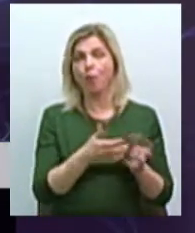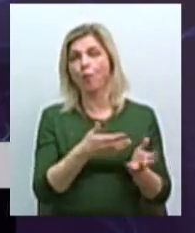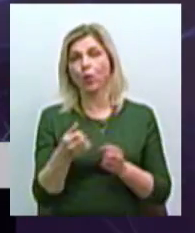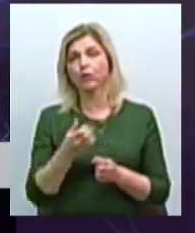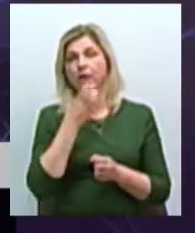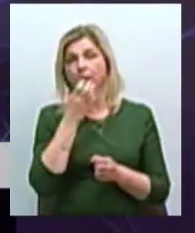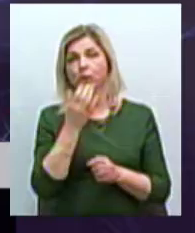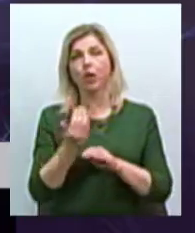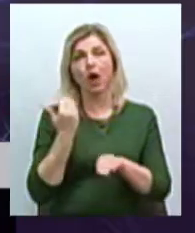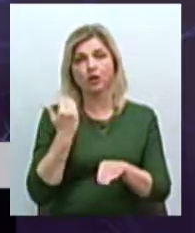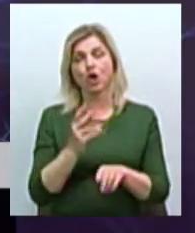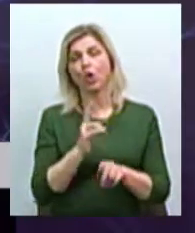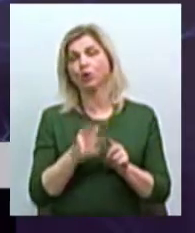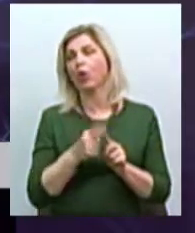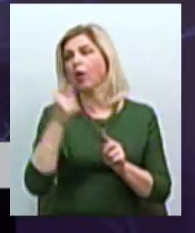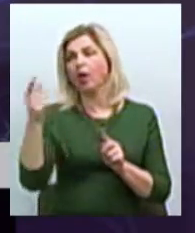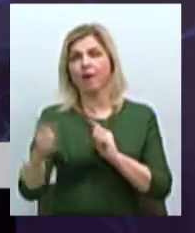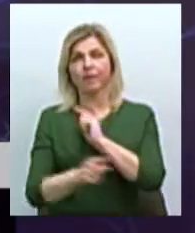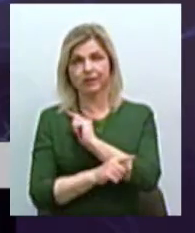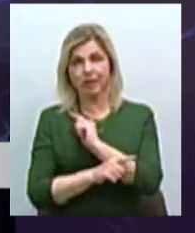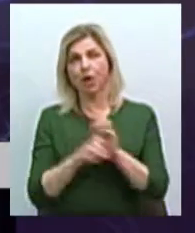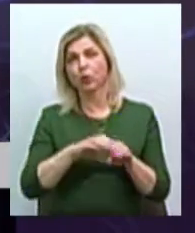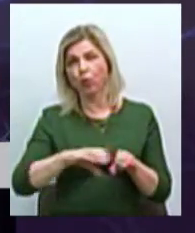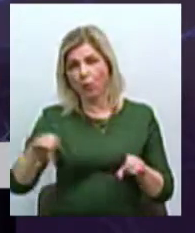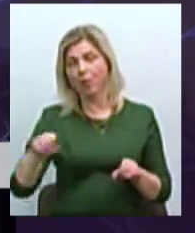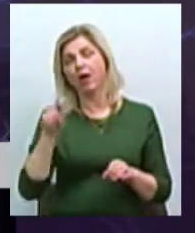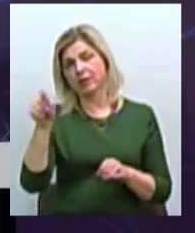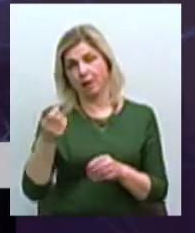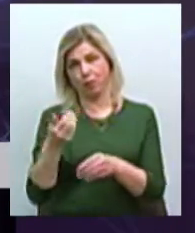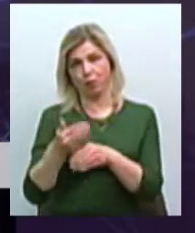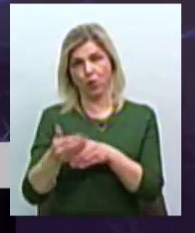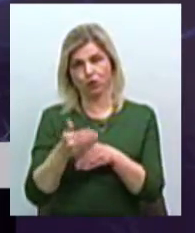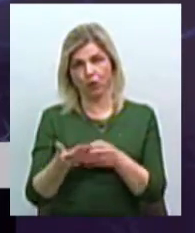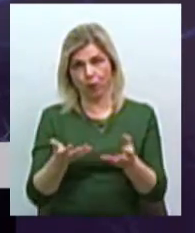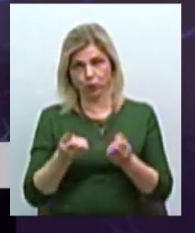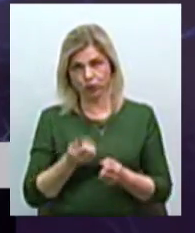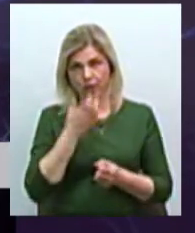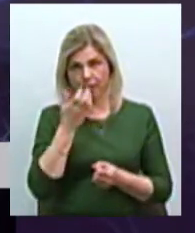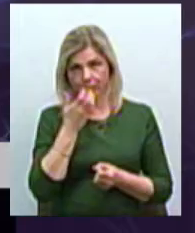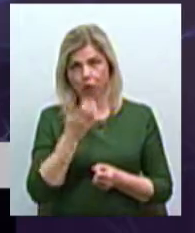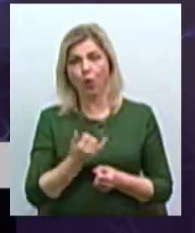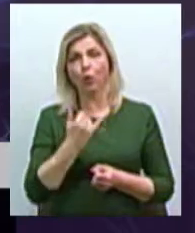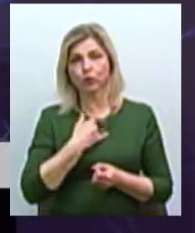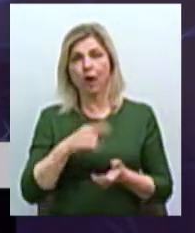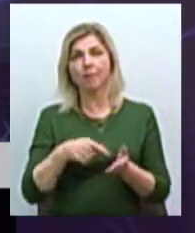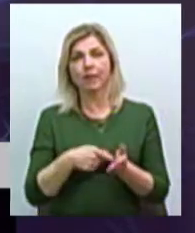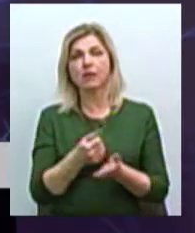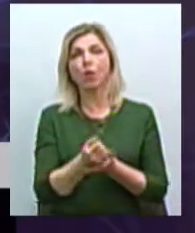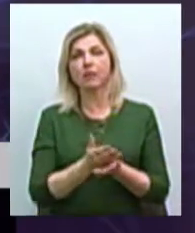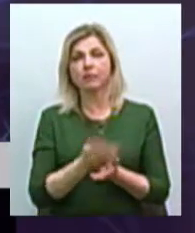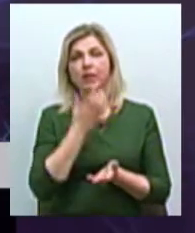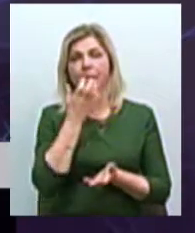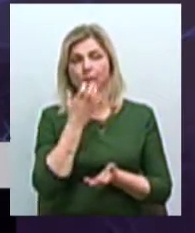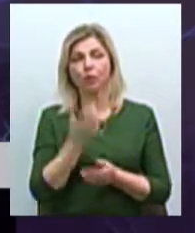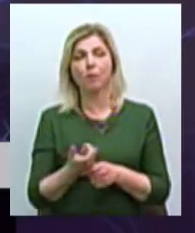раніше, ніж ті, хто знаходиться в кінці цієї мережі. Тому ми ще раз кажемо, що у нас місто забезпечує теплом